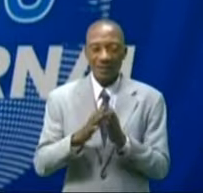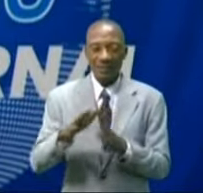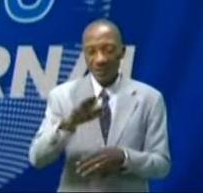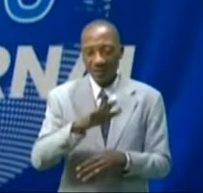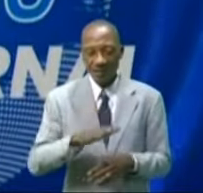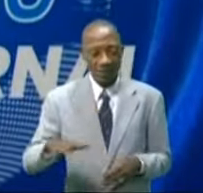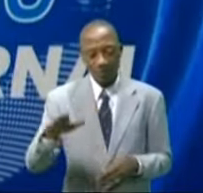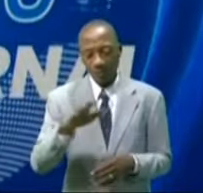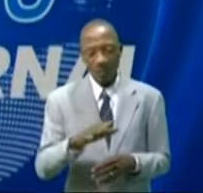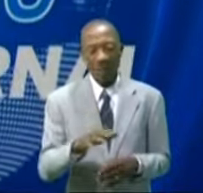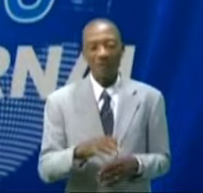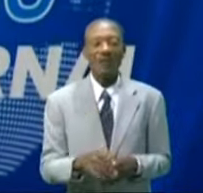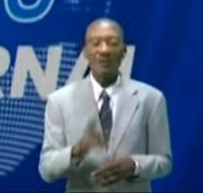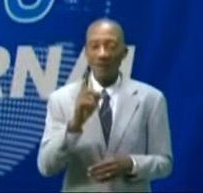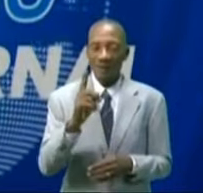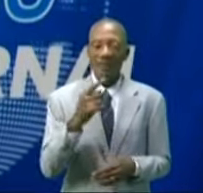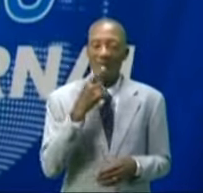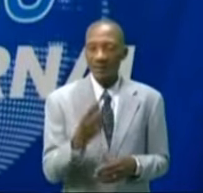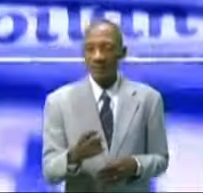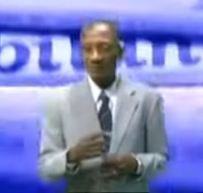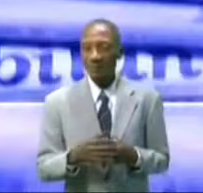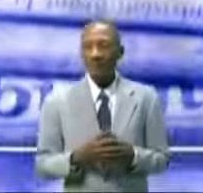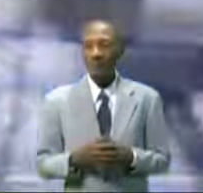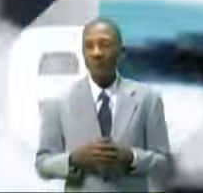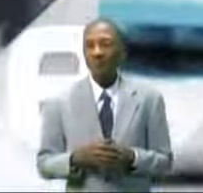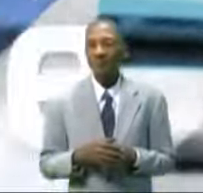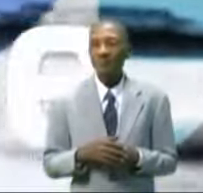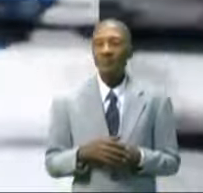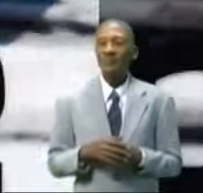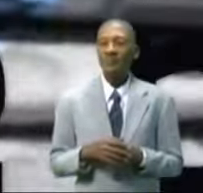tabloïds et nous propose ses résumés.